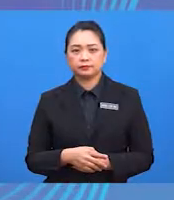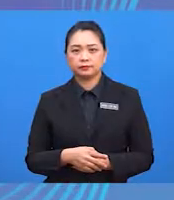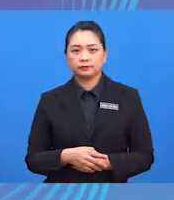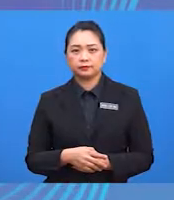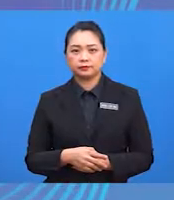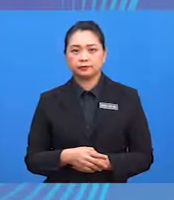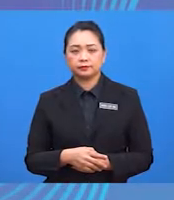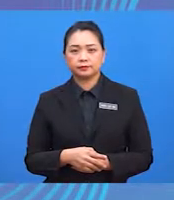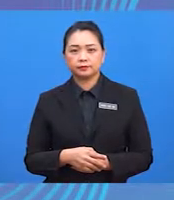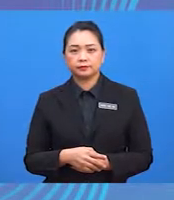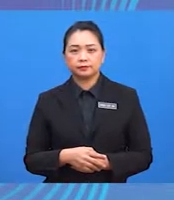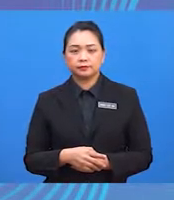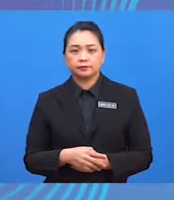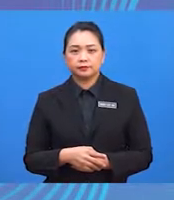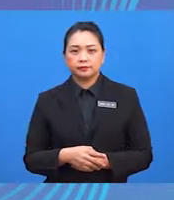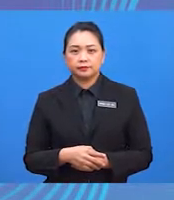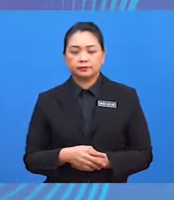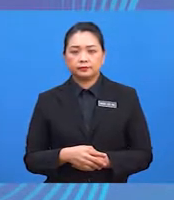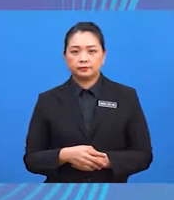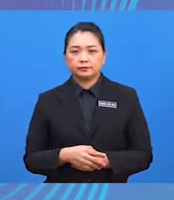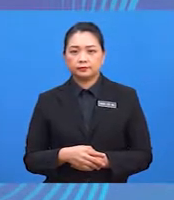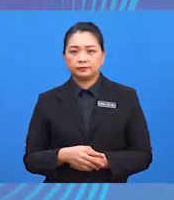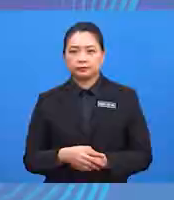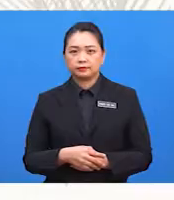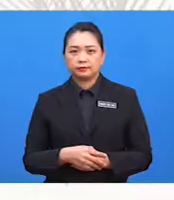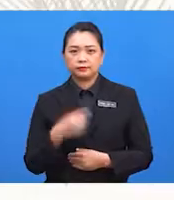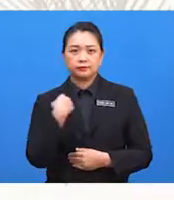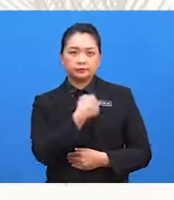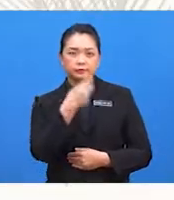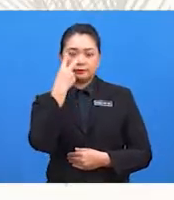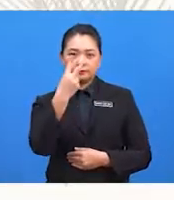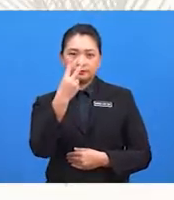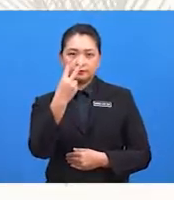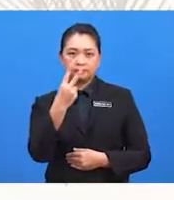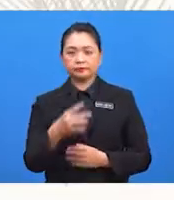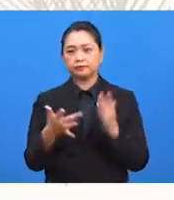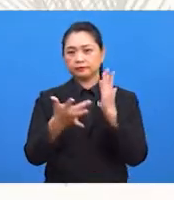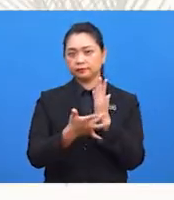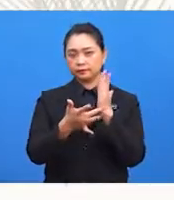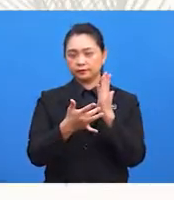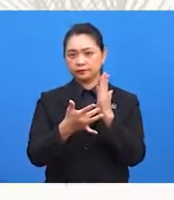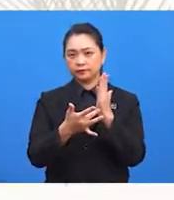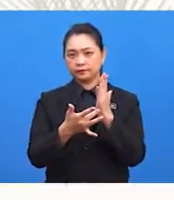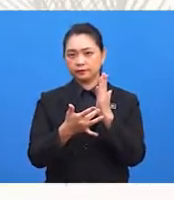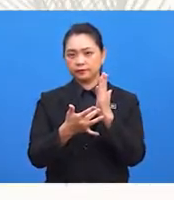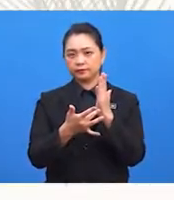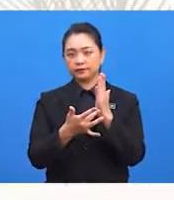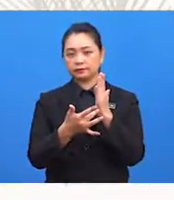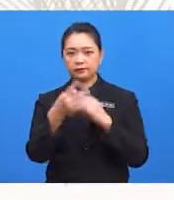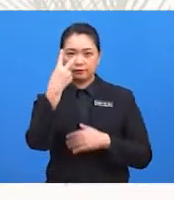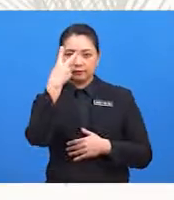Baik, kita ke prinsip lukisan yang pertama, iaitu eye view teknik.